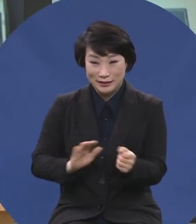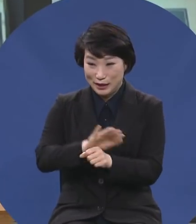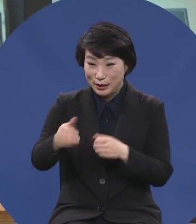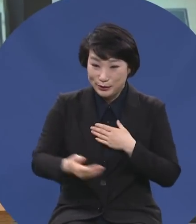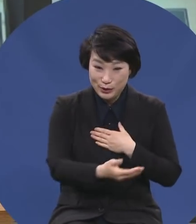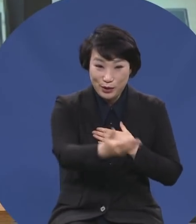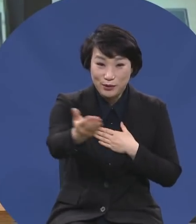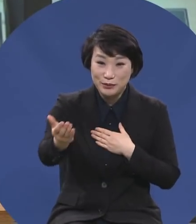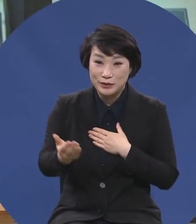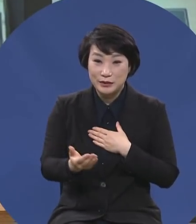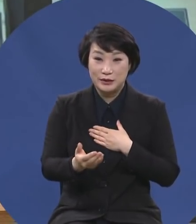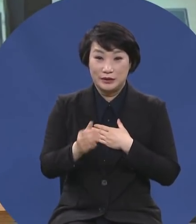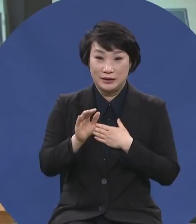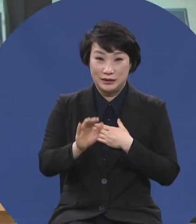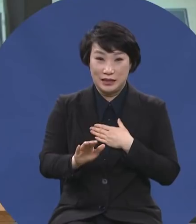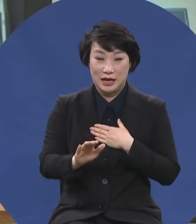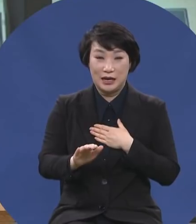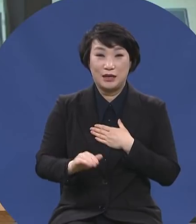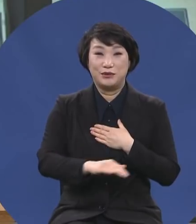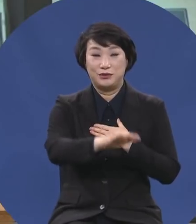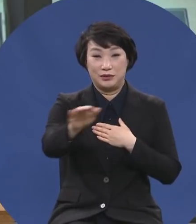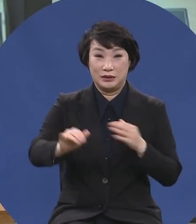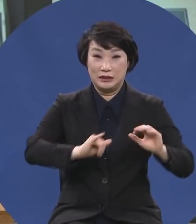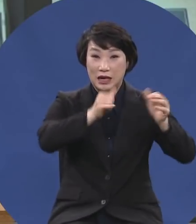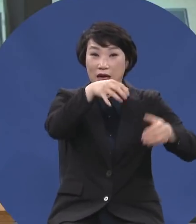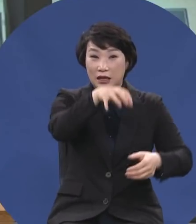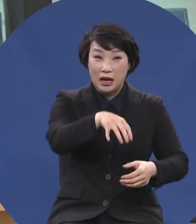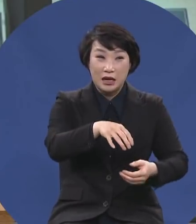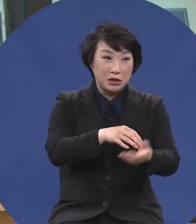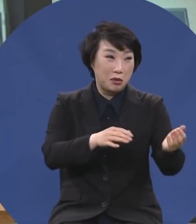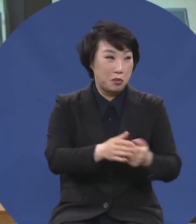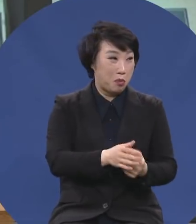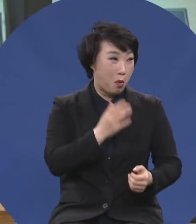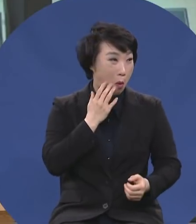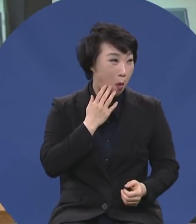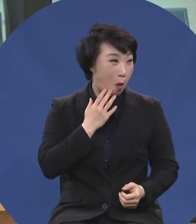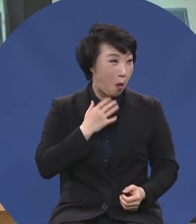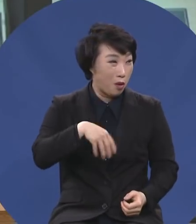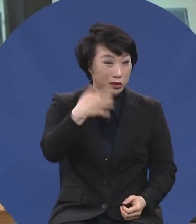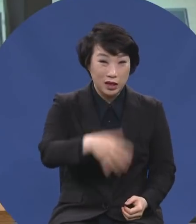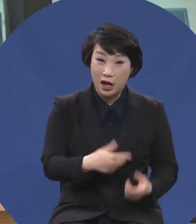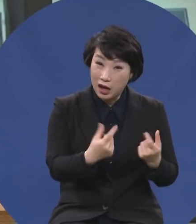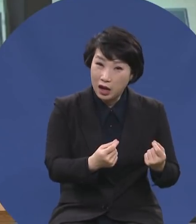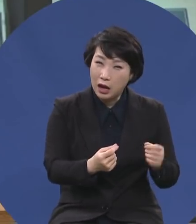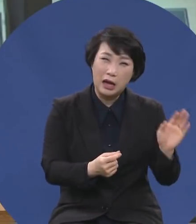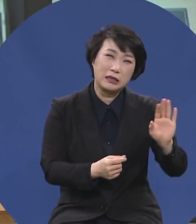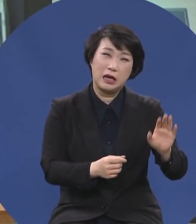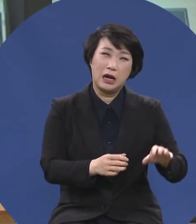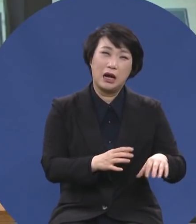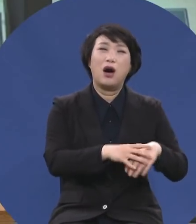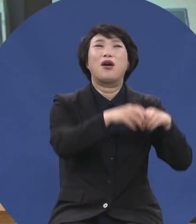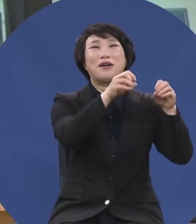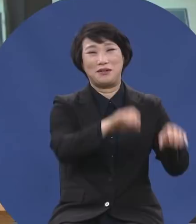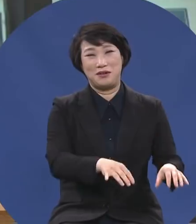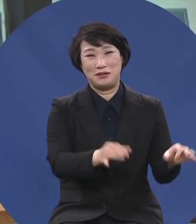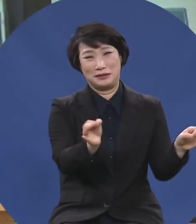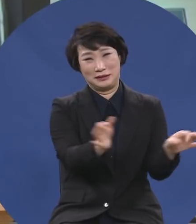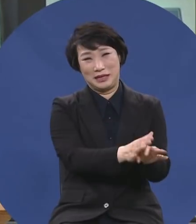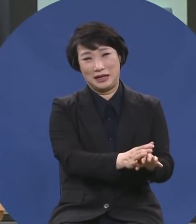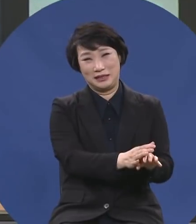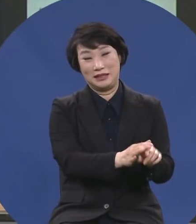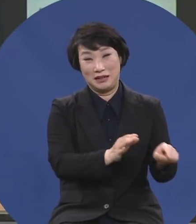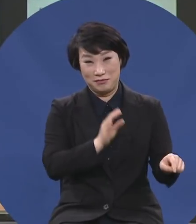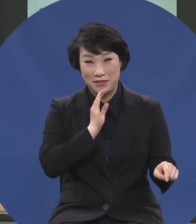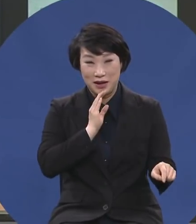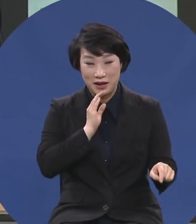사랑하는 여러분, 우리 세상이 대단한 것 같아도 물거품처럼 사라진다고 말했고